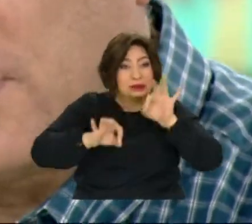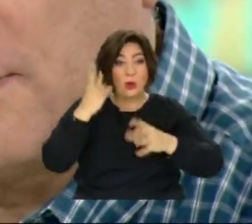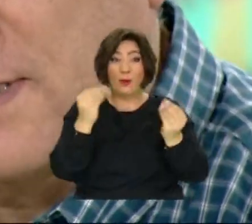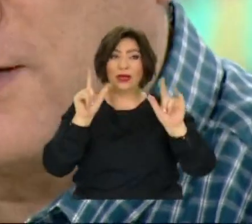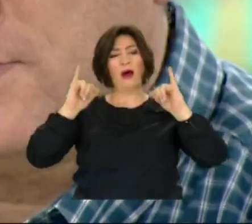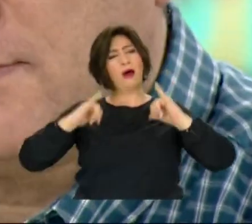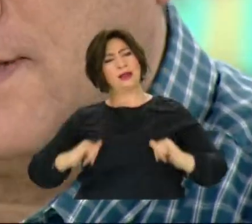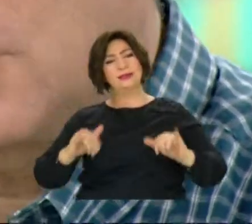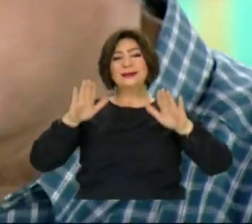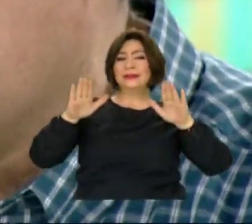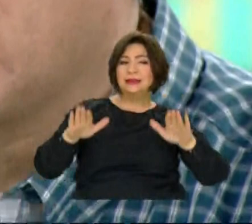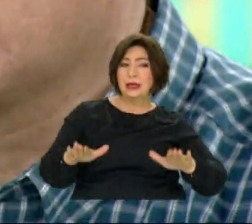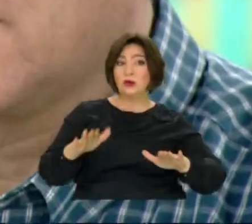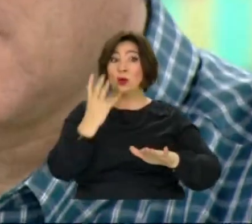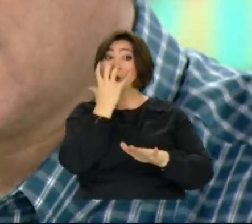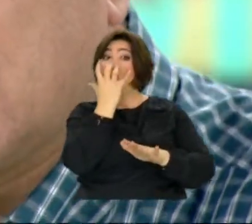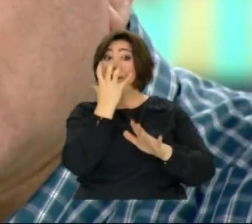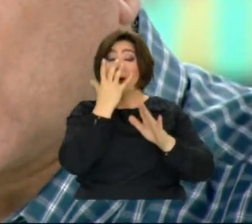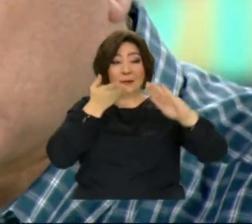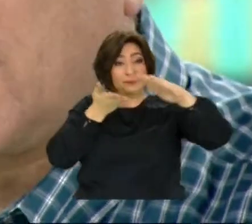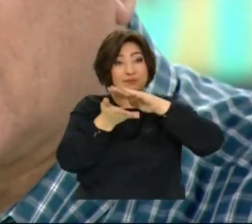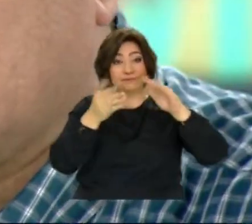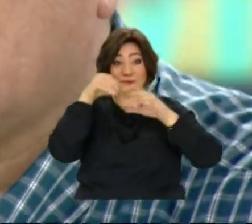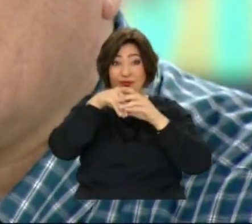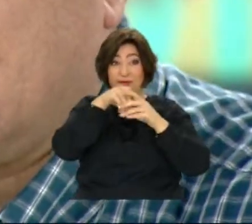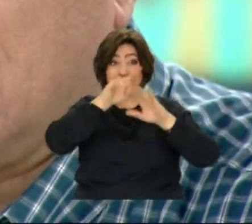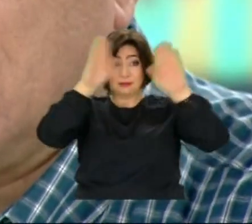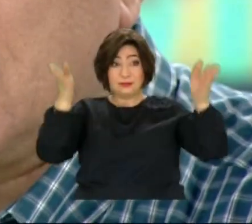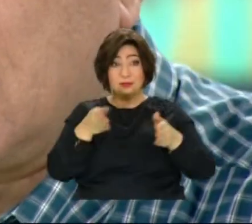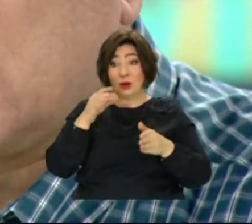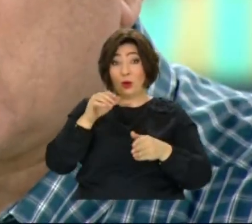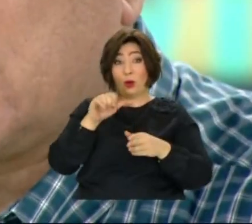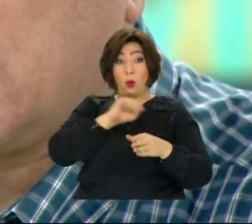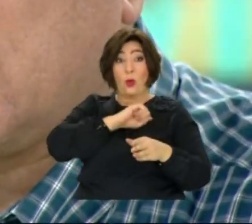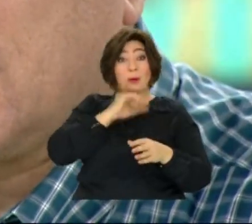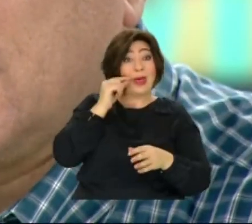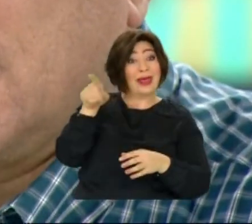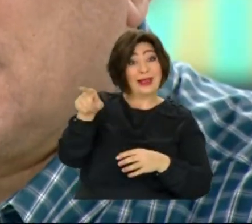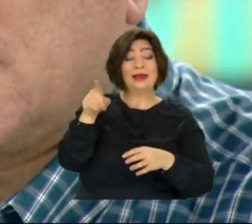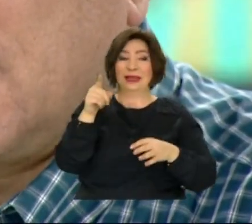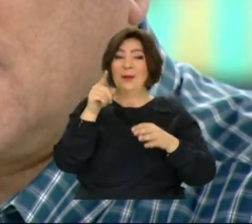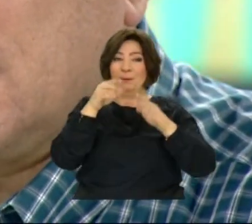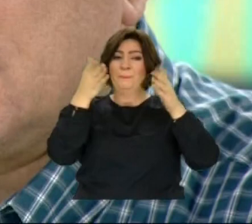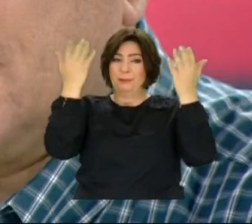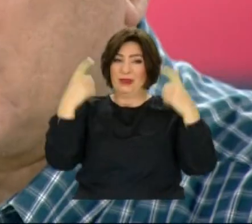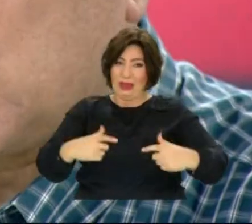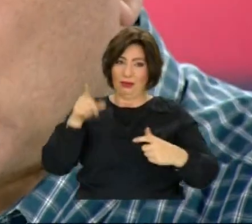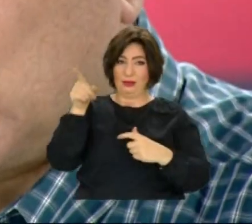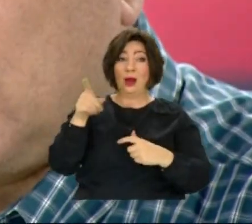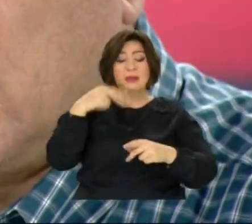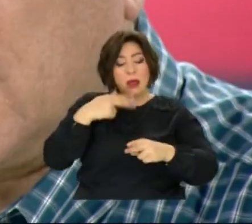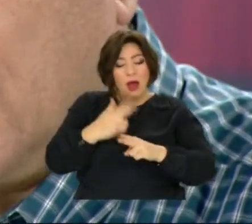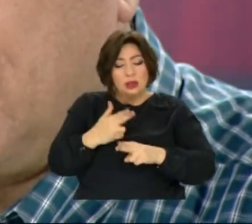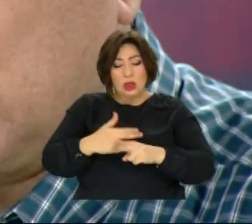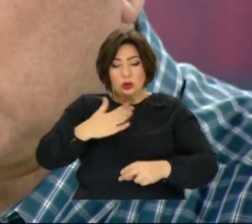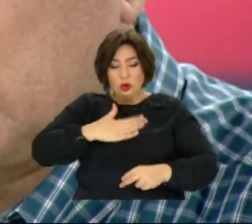rahat ortamda, sakin ortamda, yoğun bakım ortamı gibi, Korkut Bey'in mekanında tanısı konabilecek bir olay. Biz genelde acilde